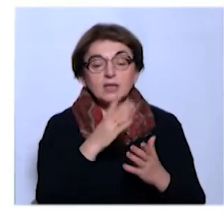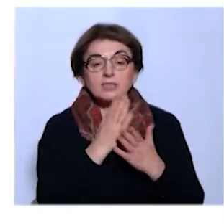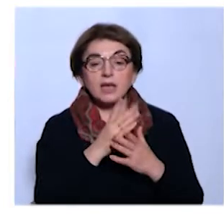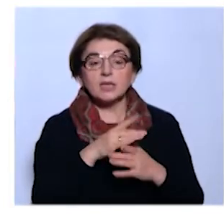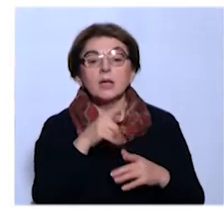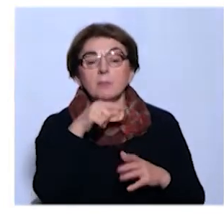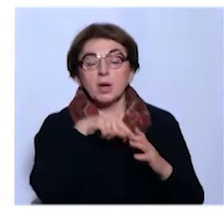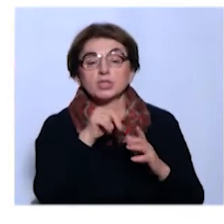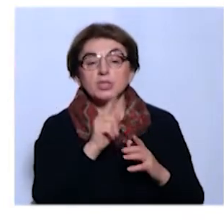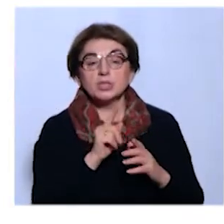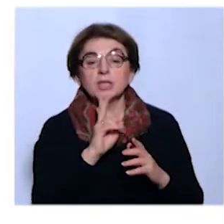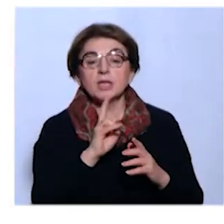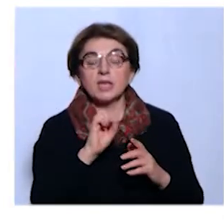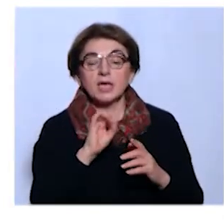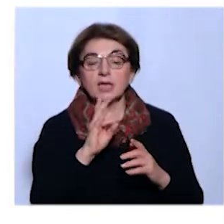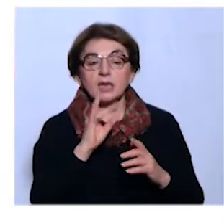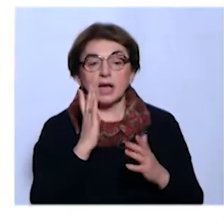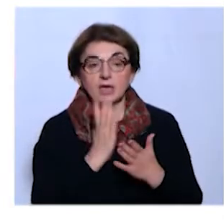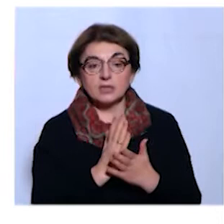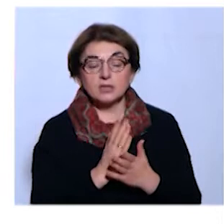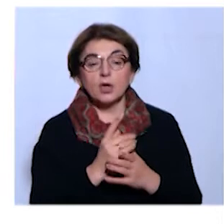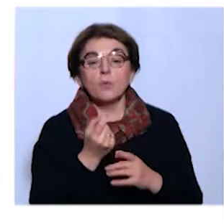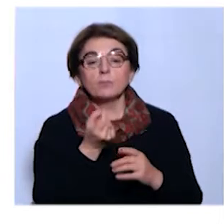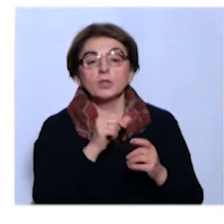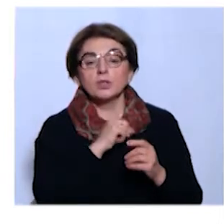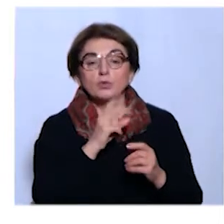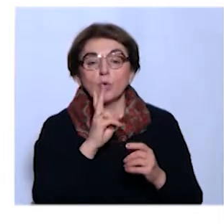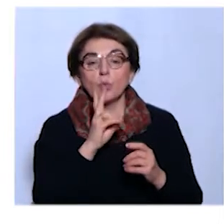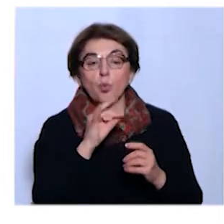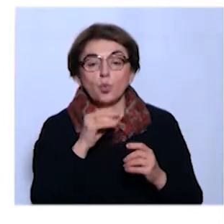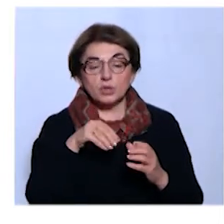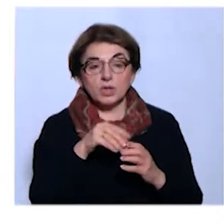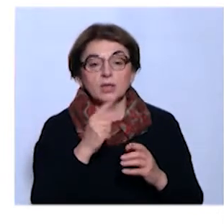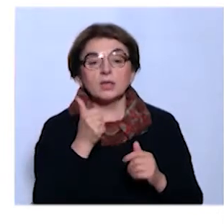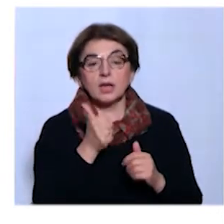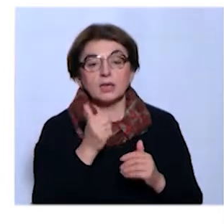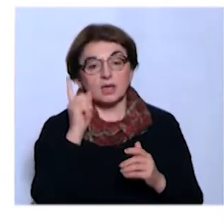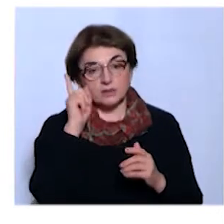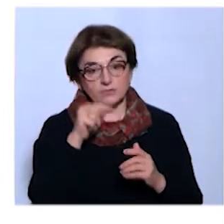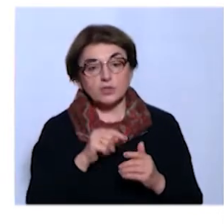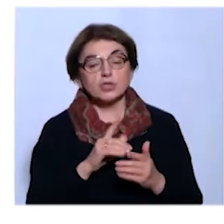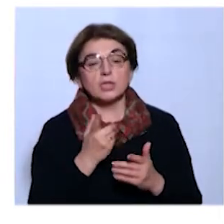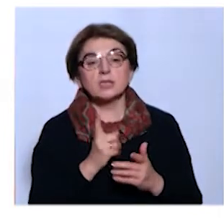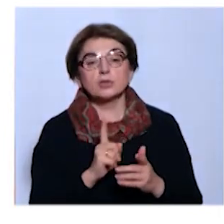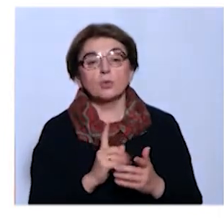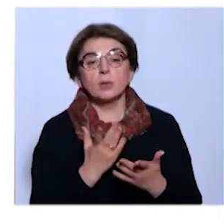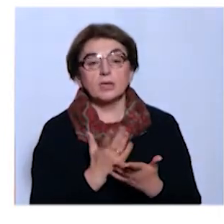კენკრა. კურკიანა ნაყოფი გააჩნია ჩვენთვის ძალიან კარგად ნაცნობ მცენარეებს. ეს